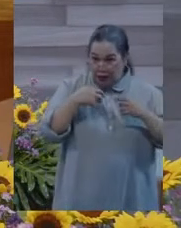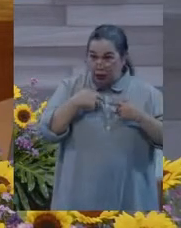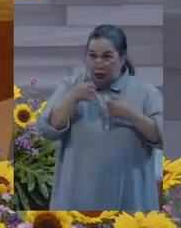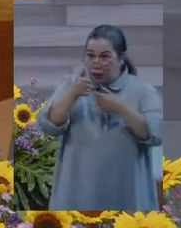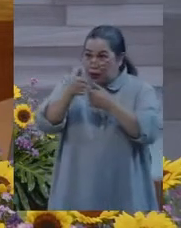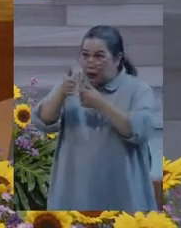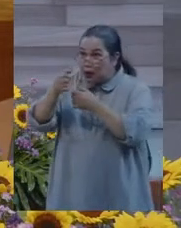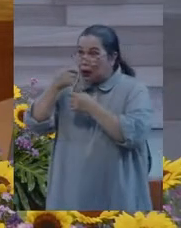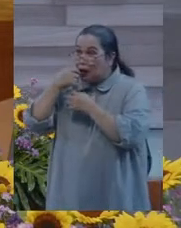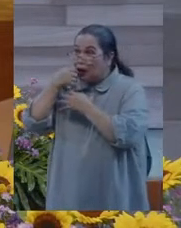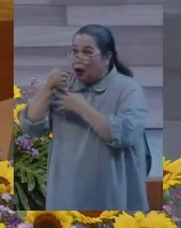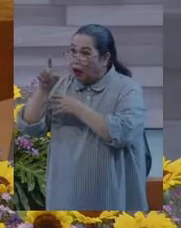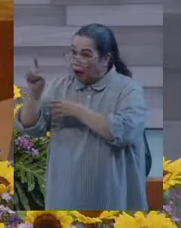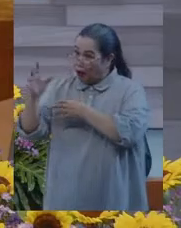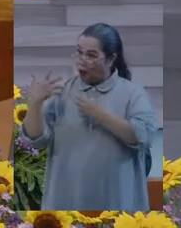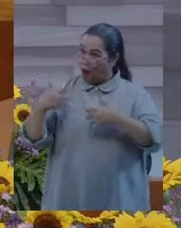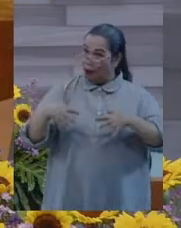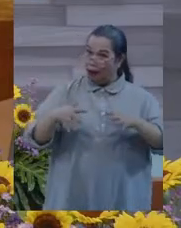worship, yun ang inuuso.